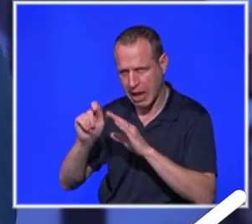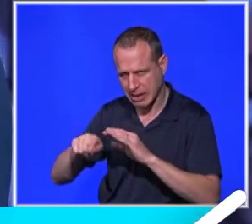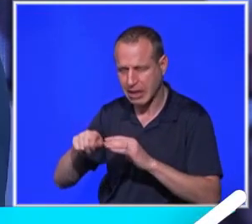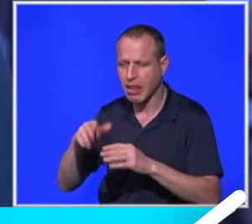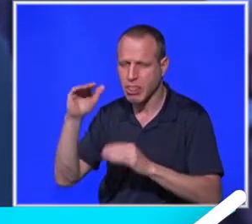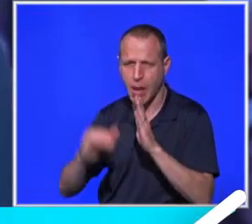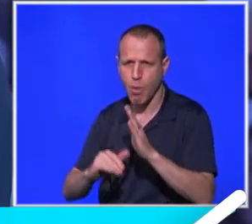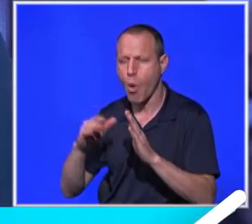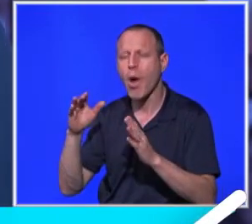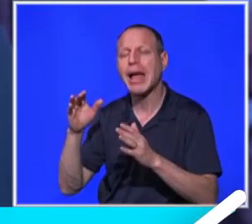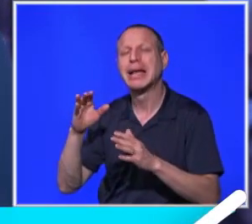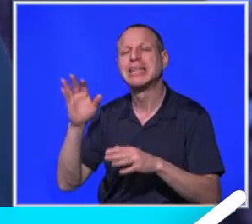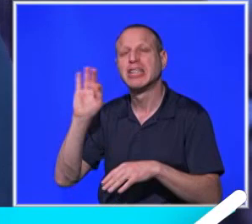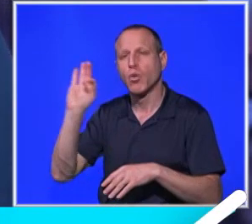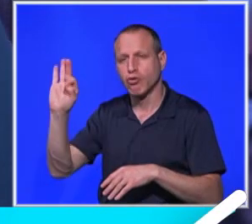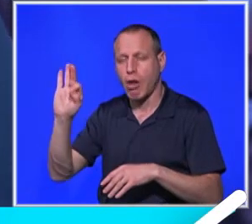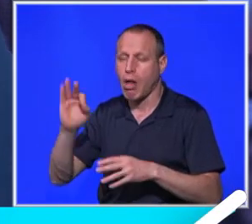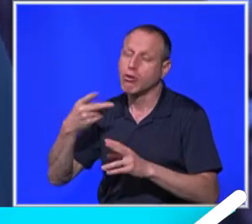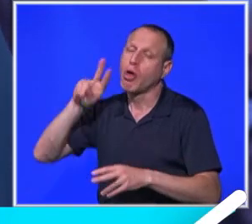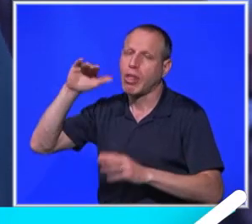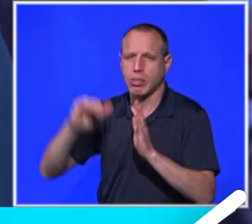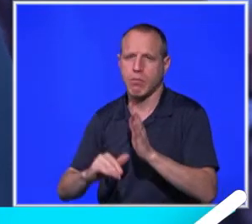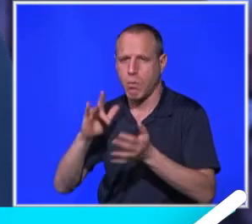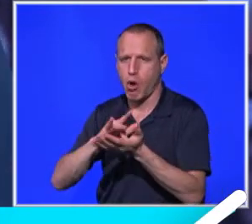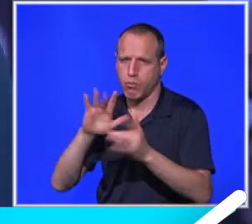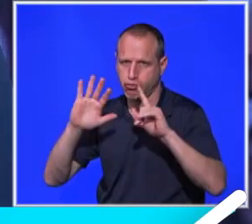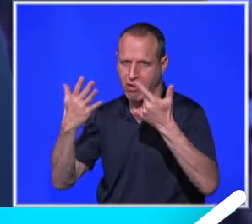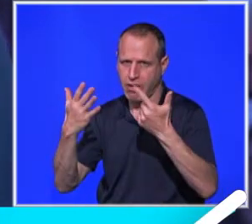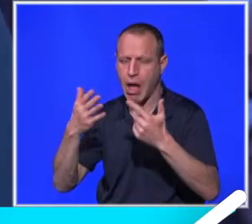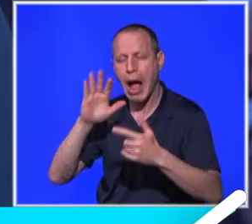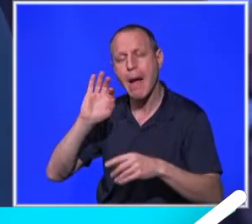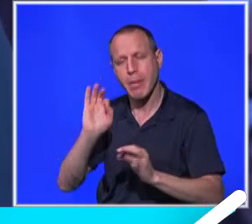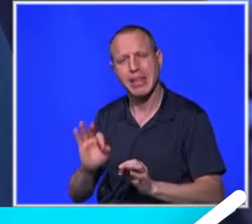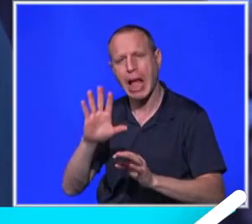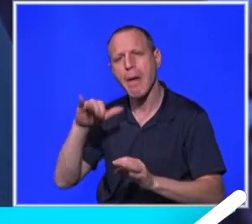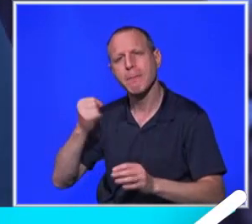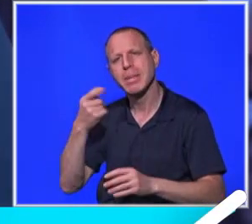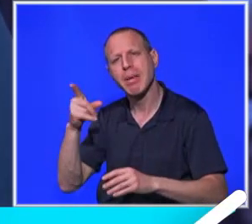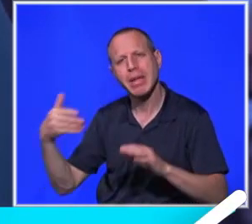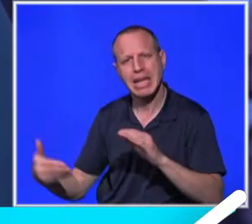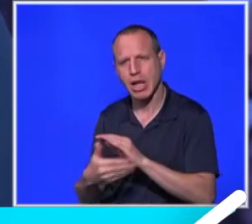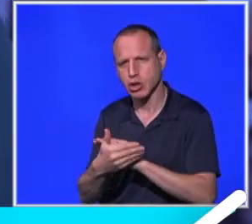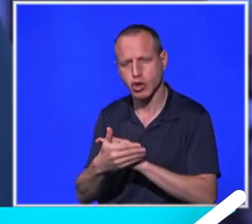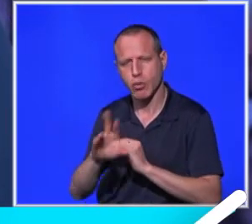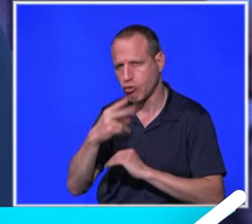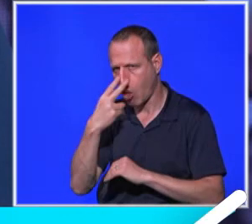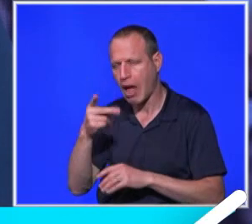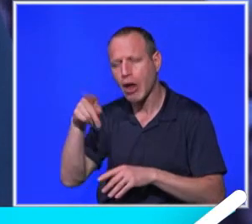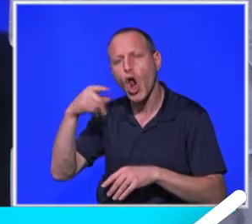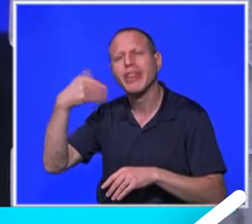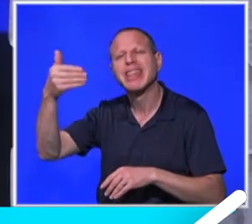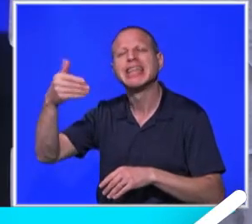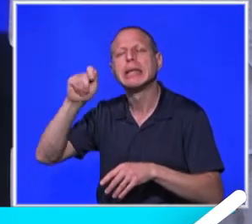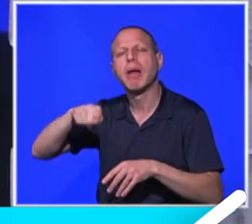הסיכוי שלך. שבעתיים נמוך, מקום 7, אבל באמת, גם אם הם ייכנסו מה שכרגע לא נראה, את לא תהיי בכנסת הבאה. אז